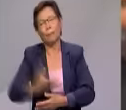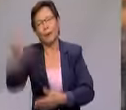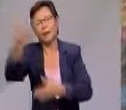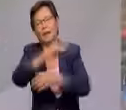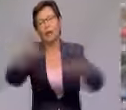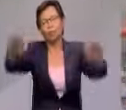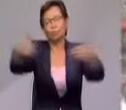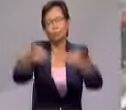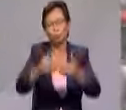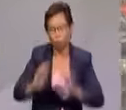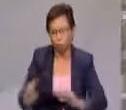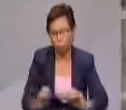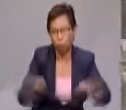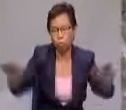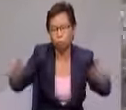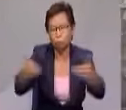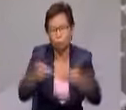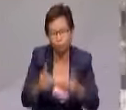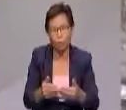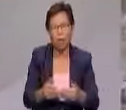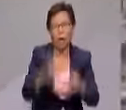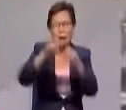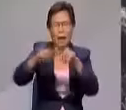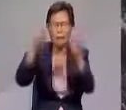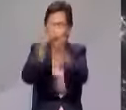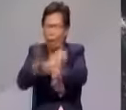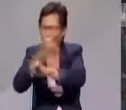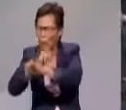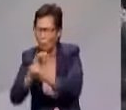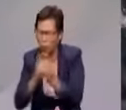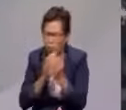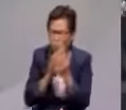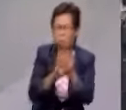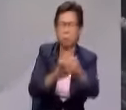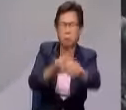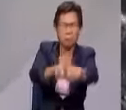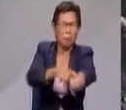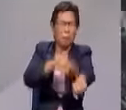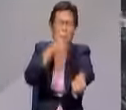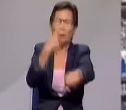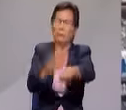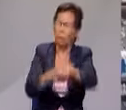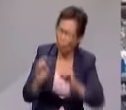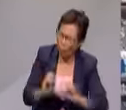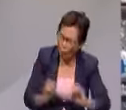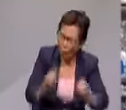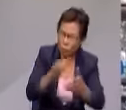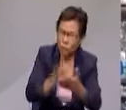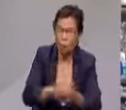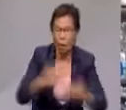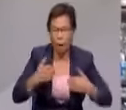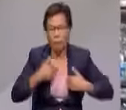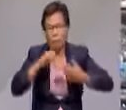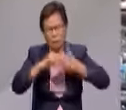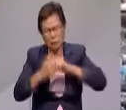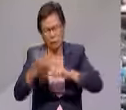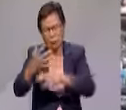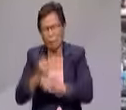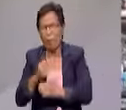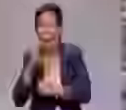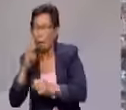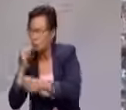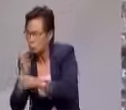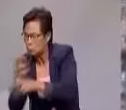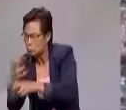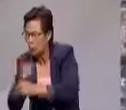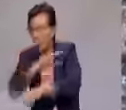lah. Pelbagai cabaran dihadapi sepanjang operasi berkenaan. Ia termasuk masalah mendapatkan punca air